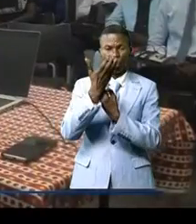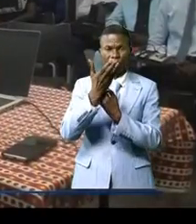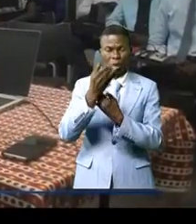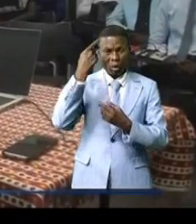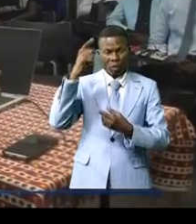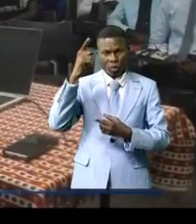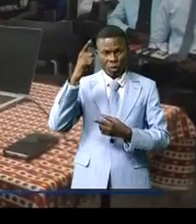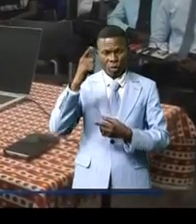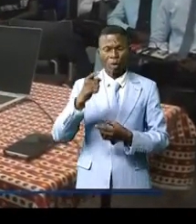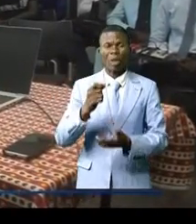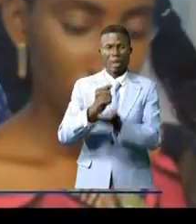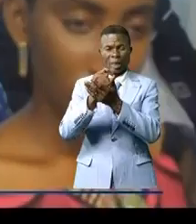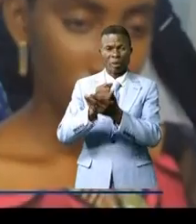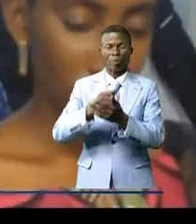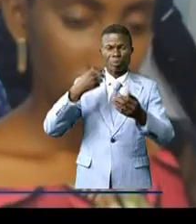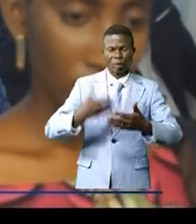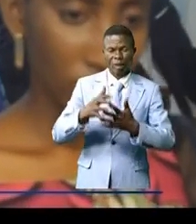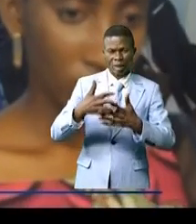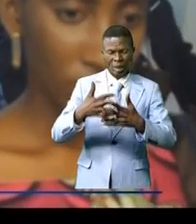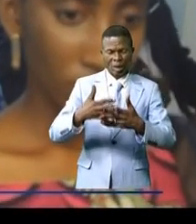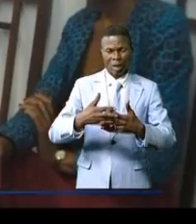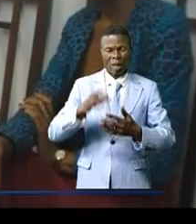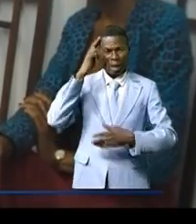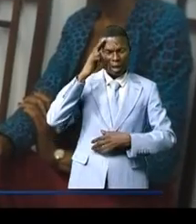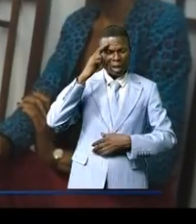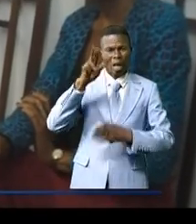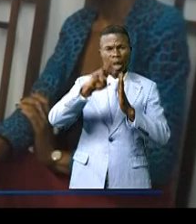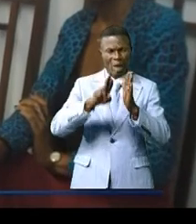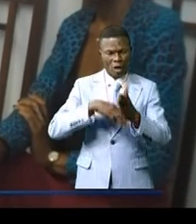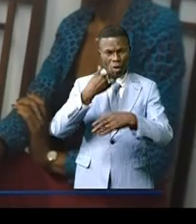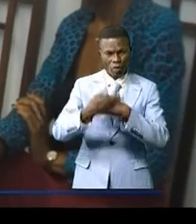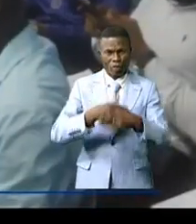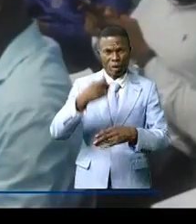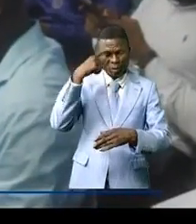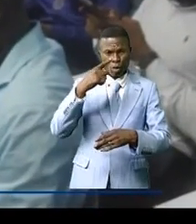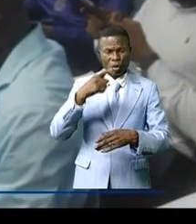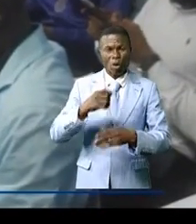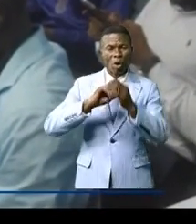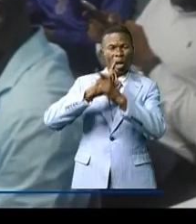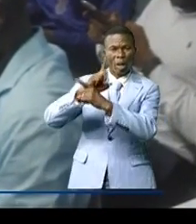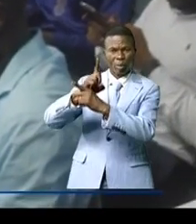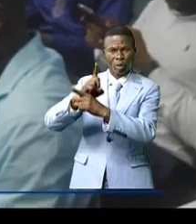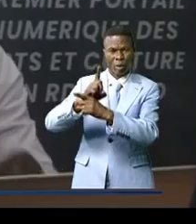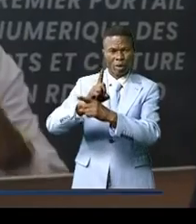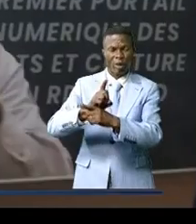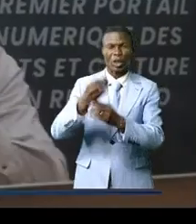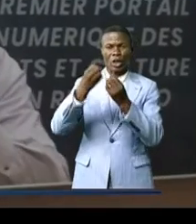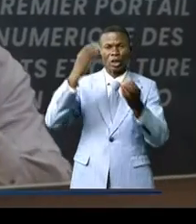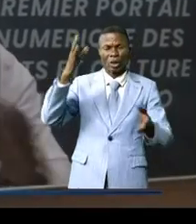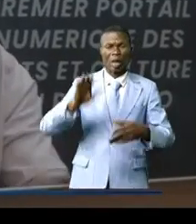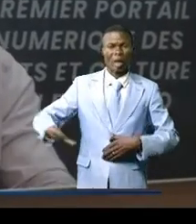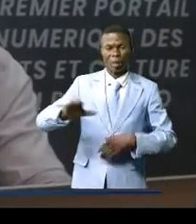et environnementalistes de réfléchir sur le rôle qu'ils doivent jouer pour assurer la protection des patrimoines tant